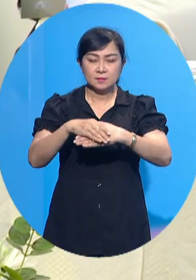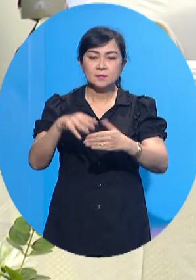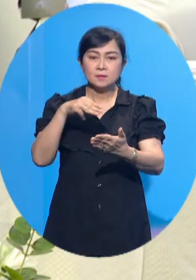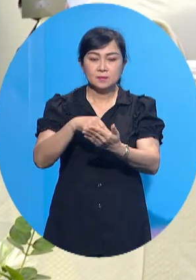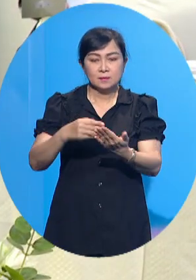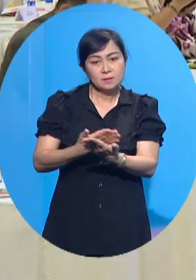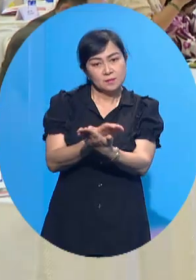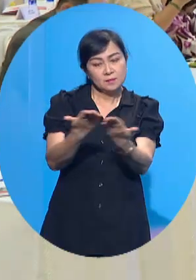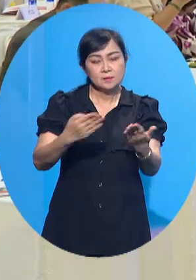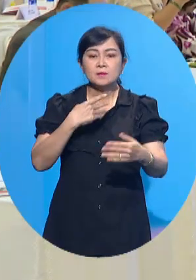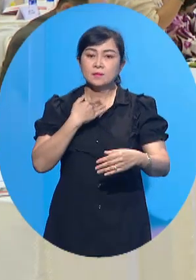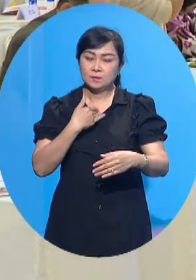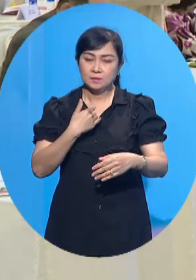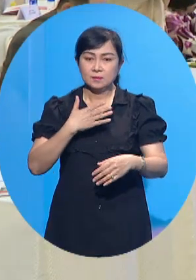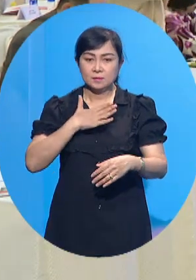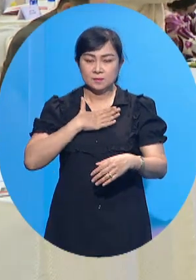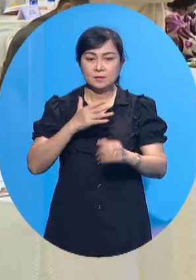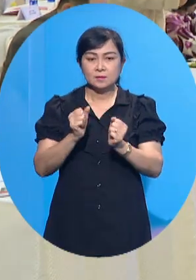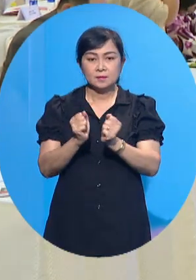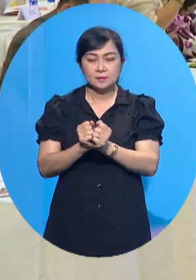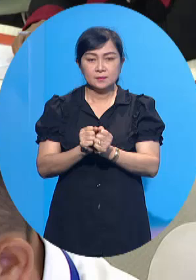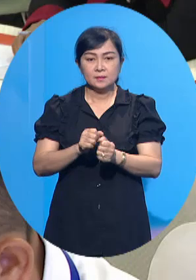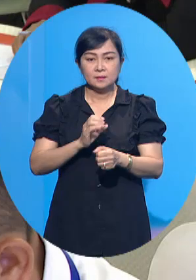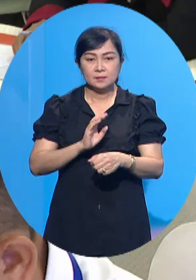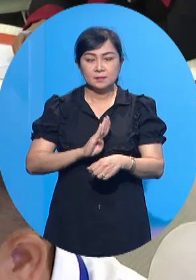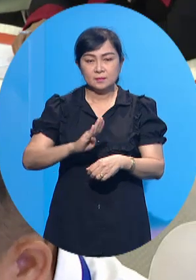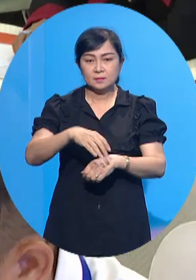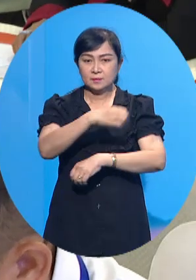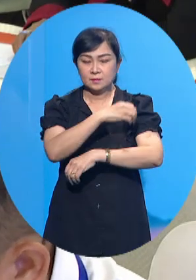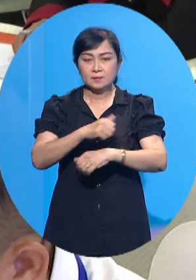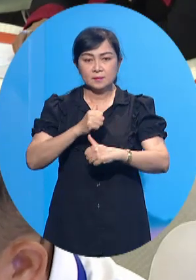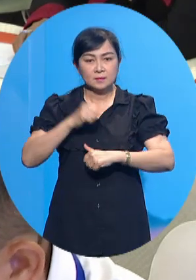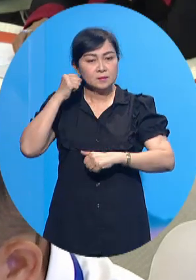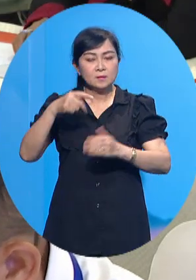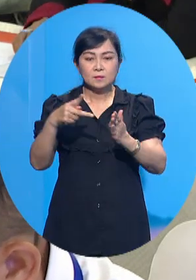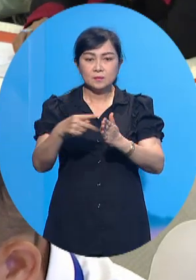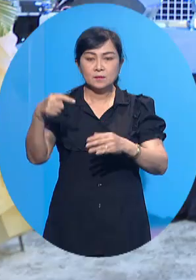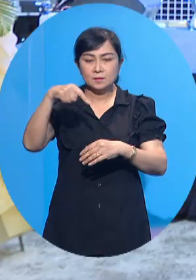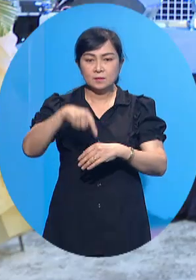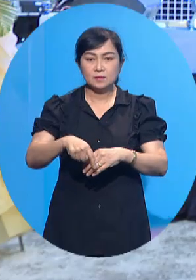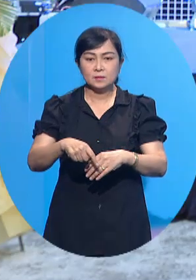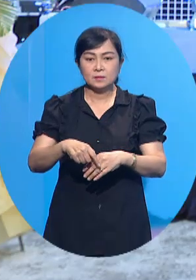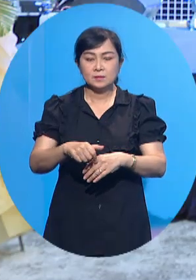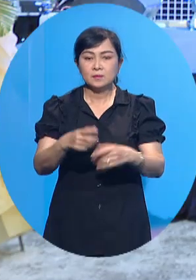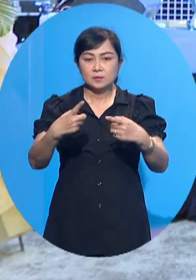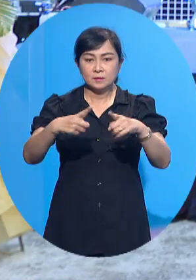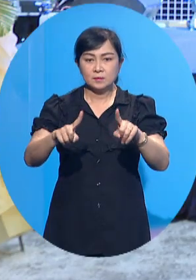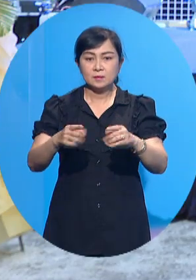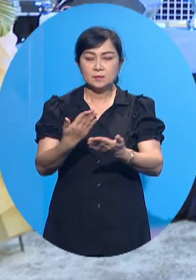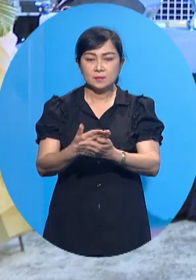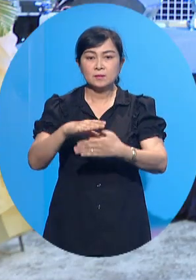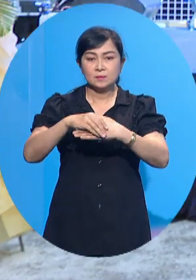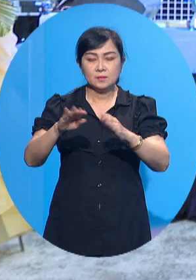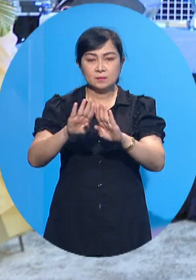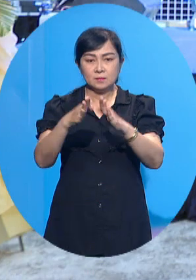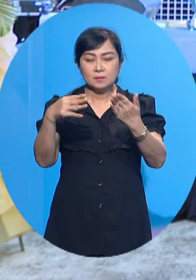hội được bày tỏ những cái nguyện vọng của mình đối với ban giám hiệu, các quý thầy cô của các khoa và đến với lại các quý doanh nghiệp để các bạn có thể